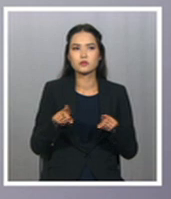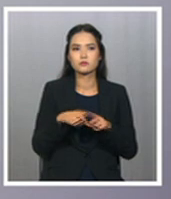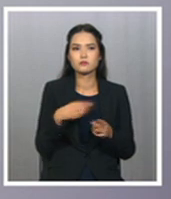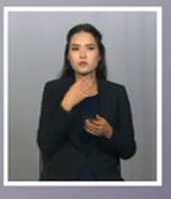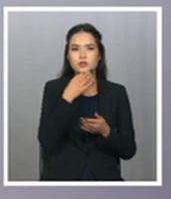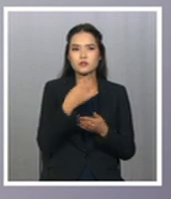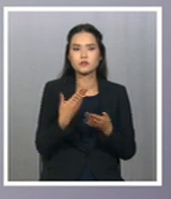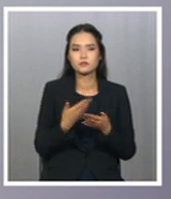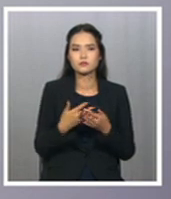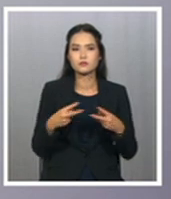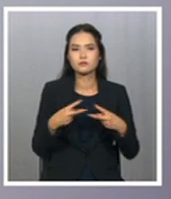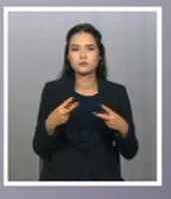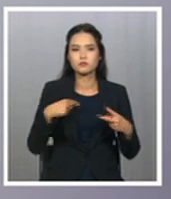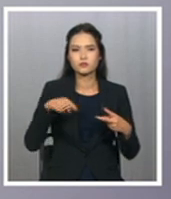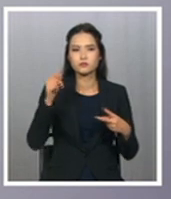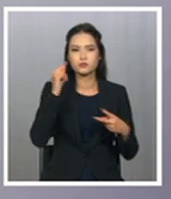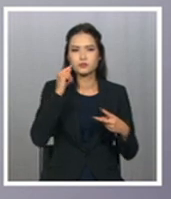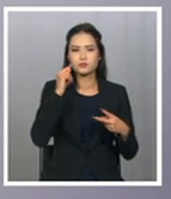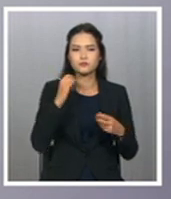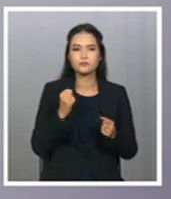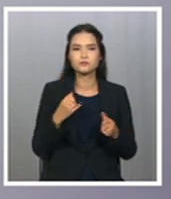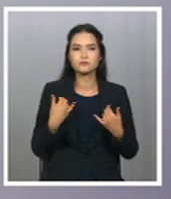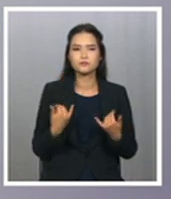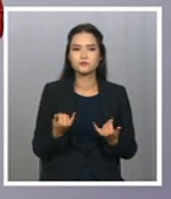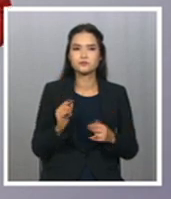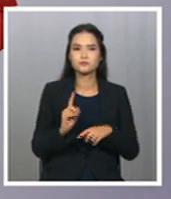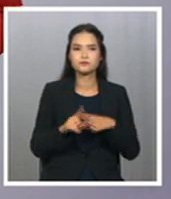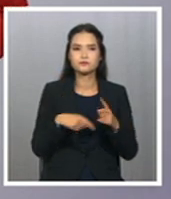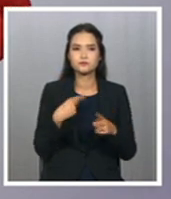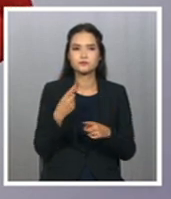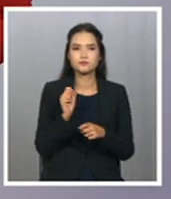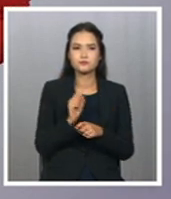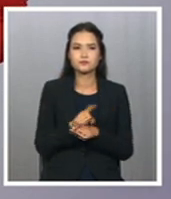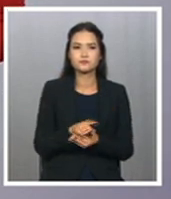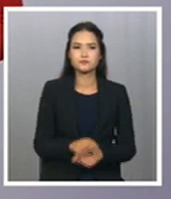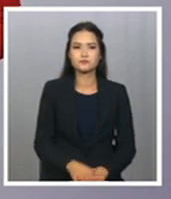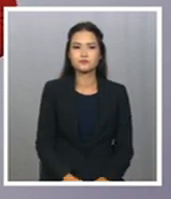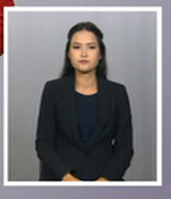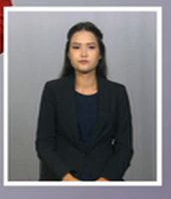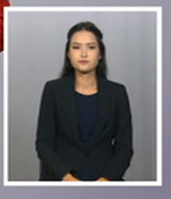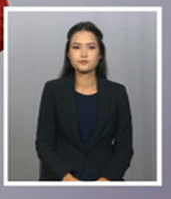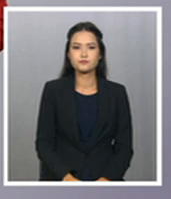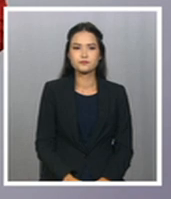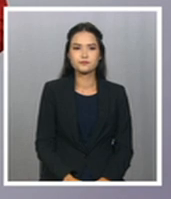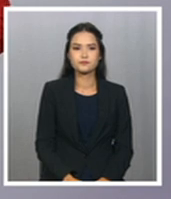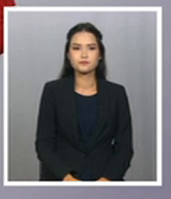жаздыңыздар деп ойлаймын. Енді келесі тапсырманы орындайық.